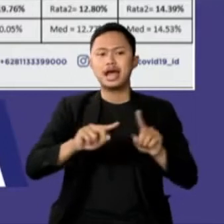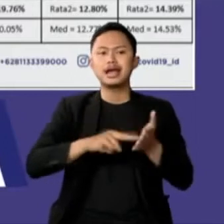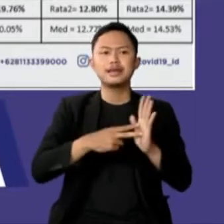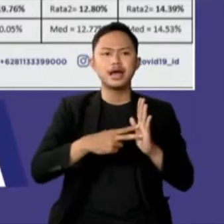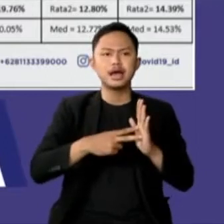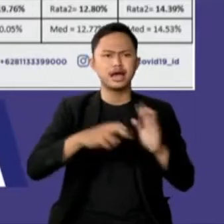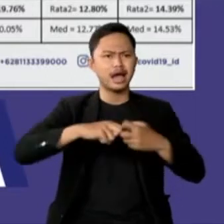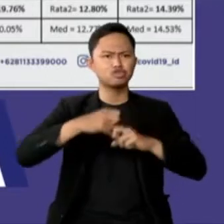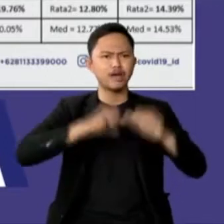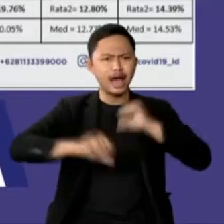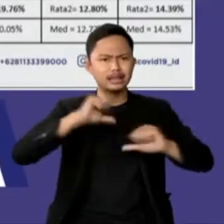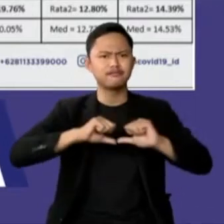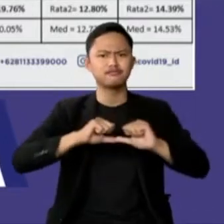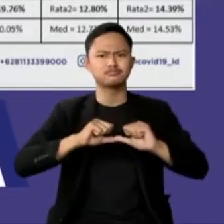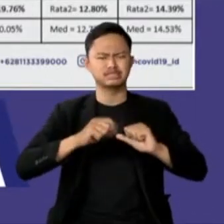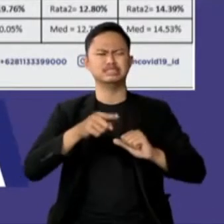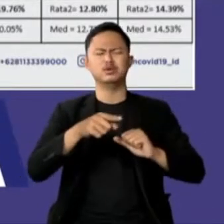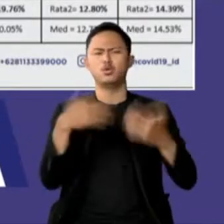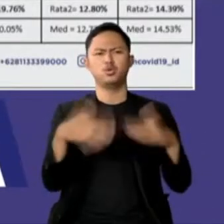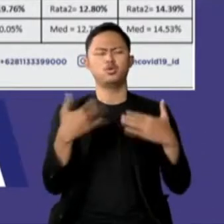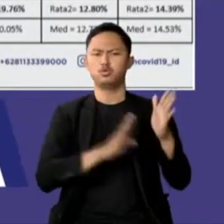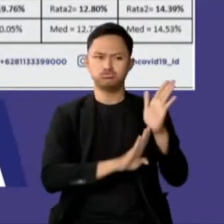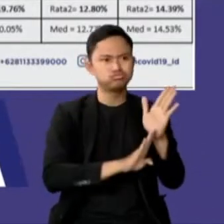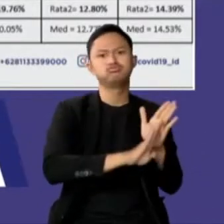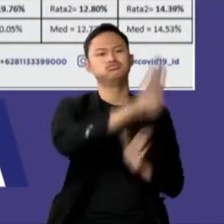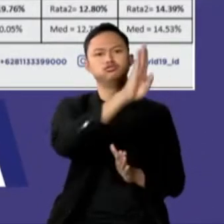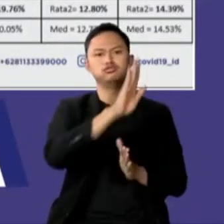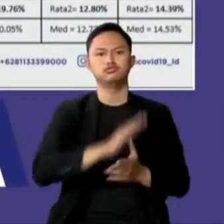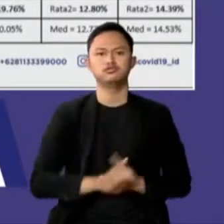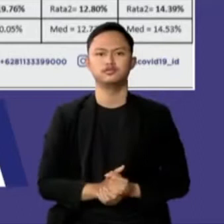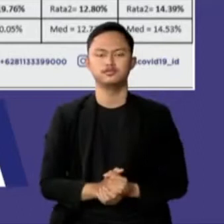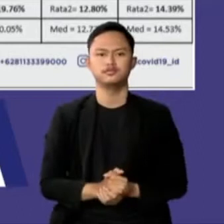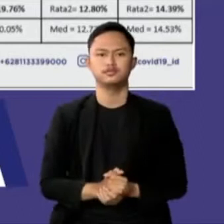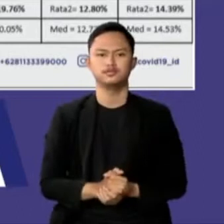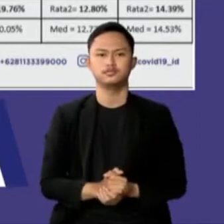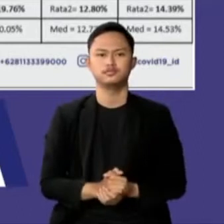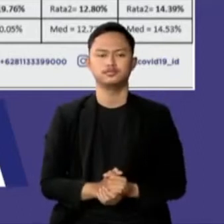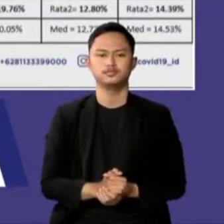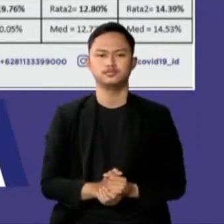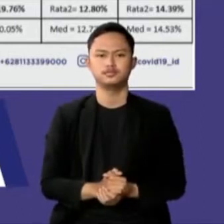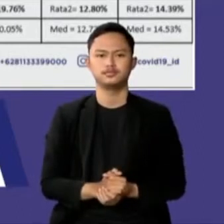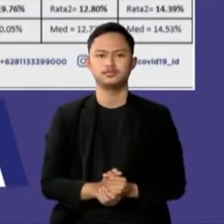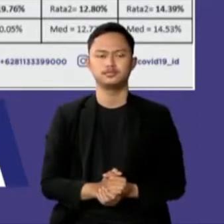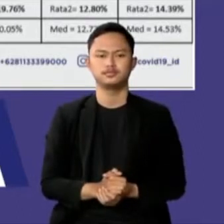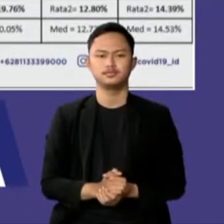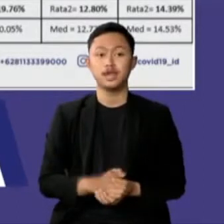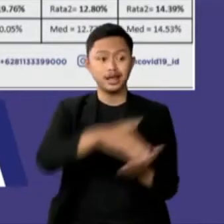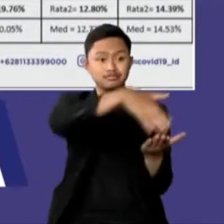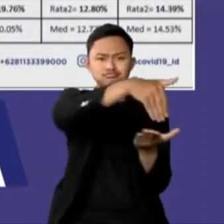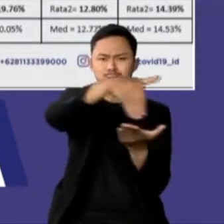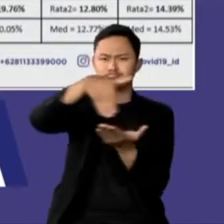mencapai 14,3 sembilan persen lianka yang yang tinggi untuk kita semuanya demikian lalu dari